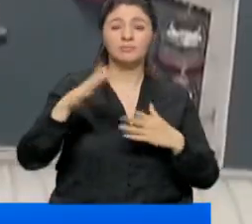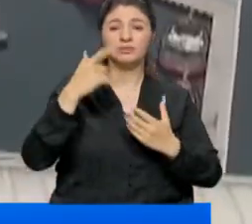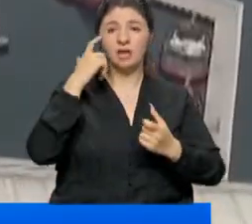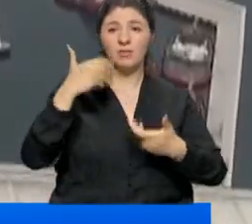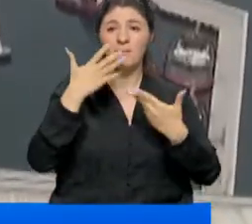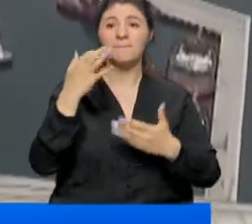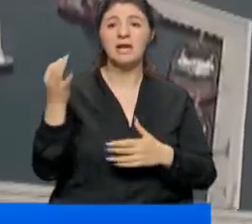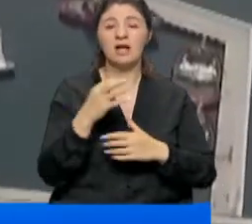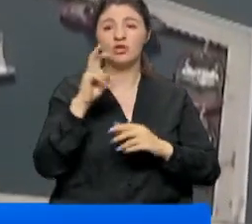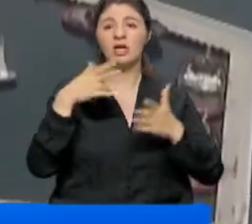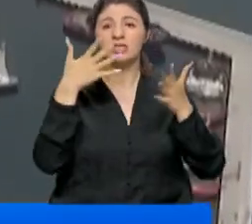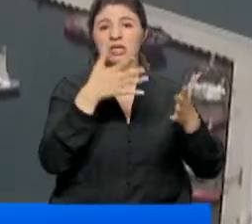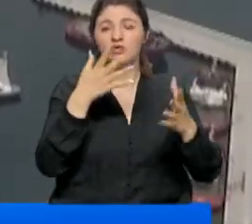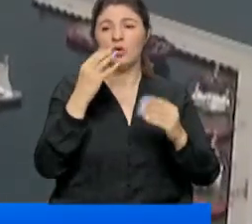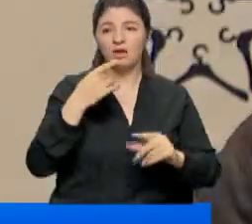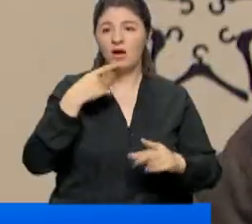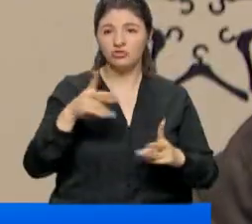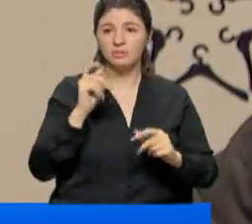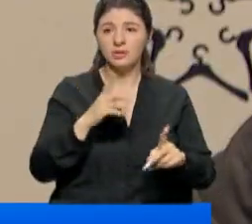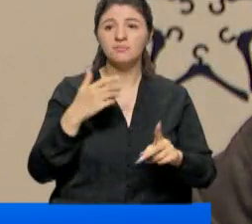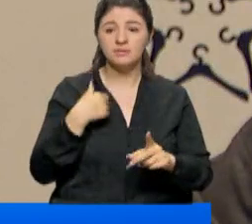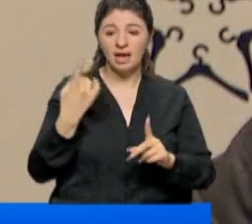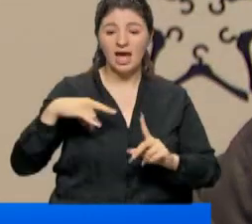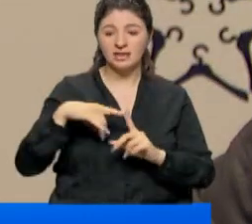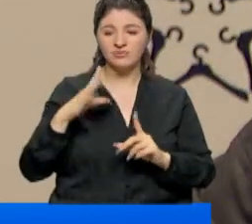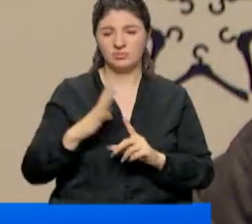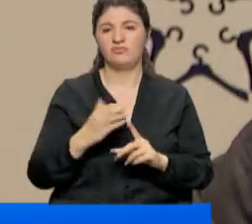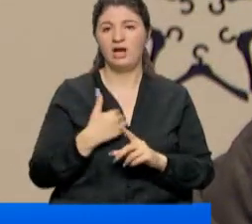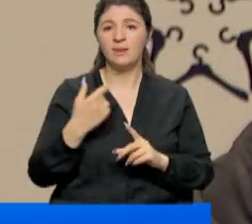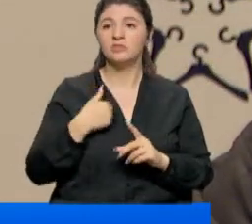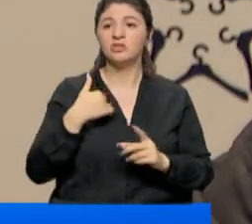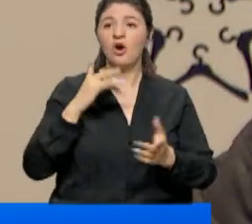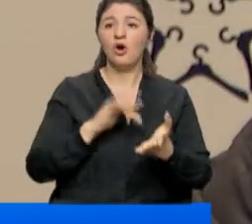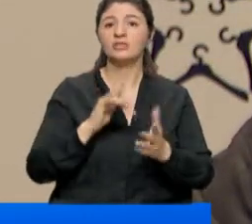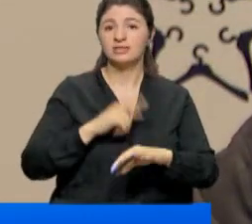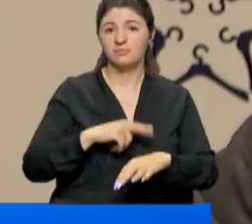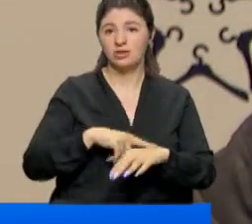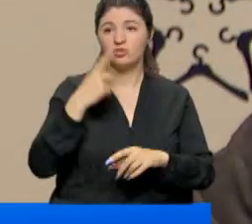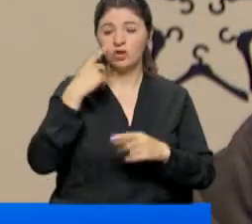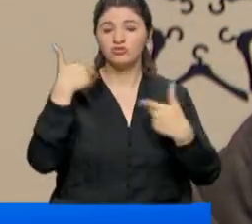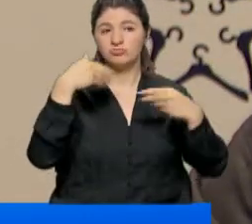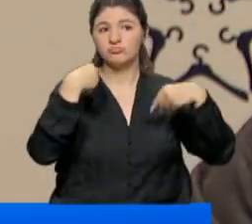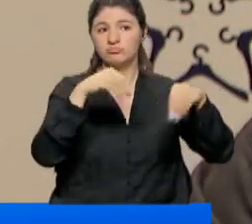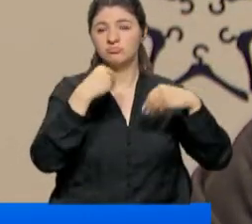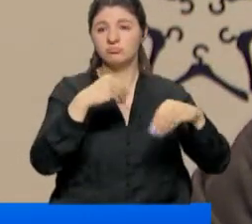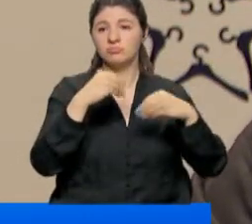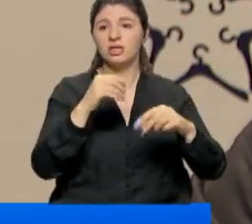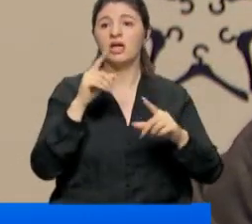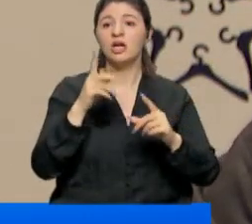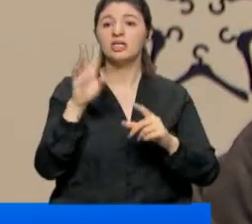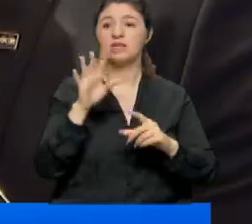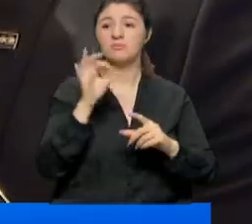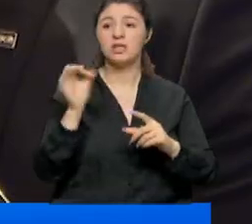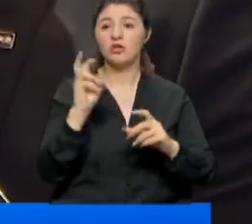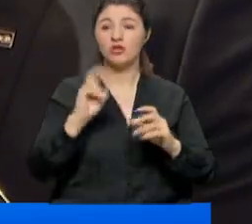ile milyarlarca dolarlık ihracat olduğu açıklandı ilimiz var Biz orta vadede ihracatımızın 40 milyar